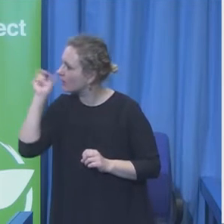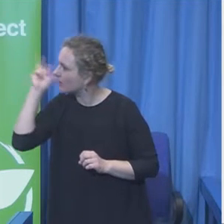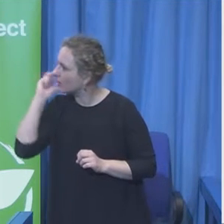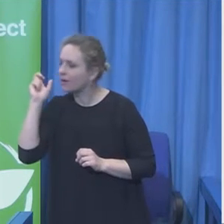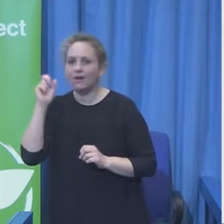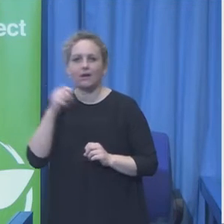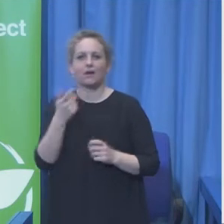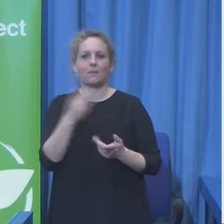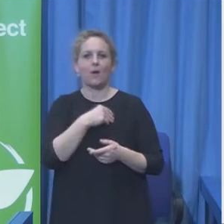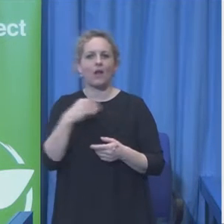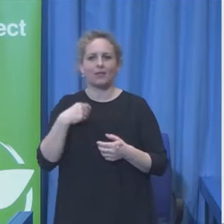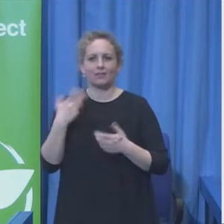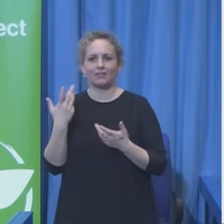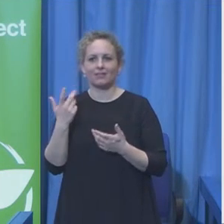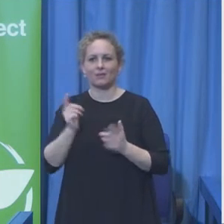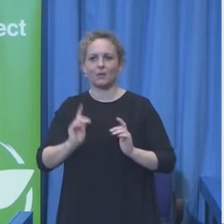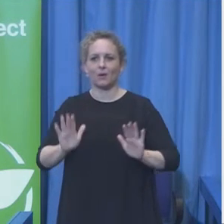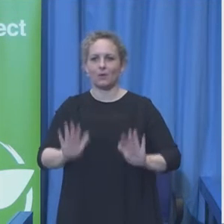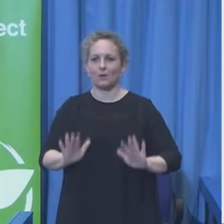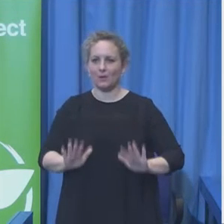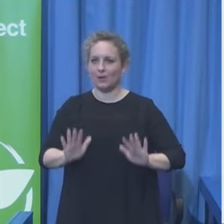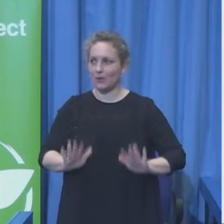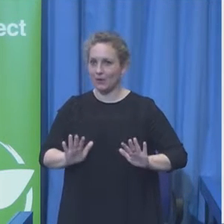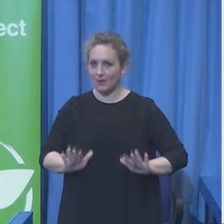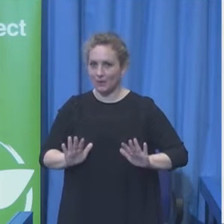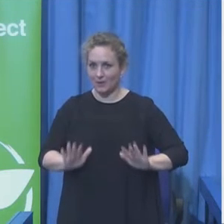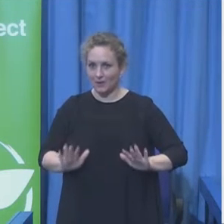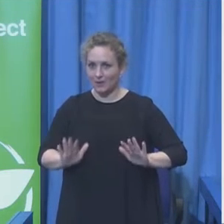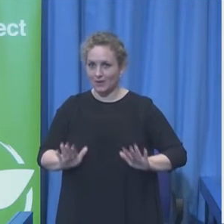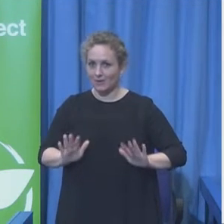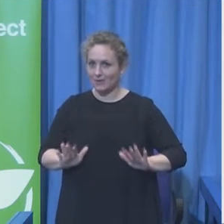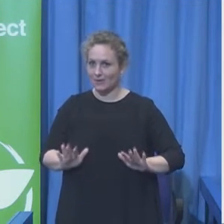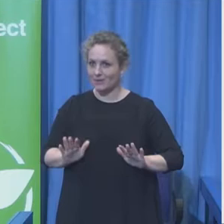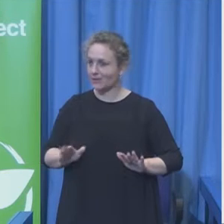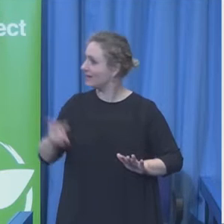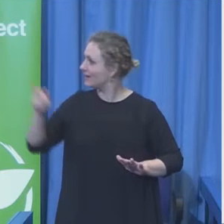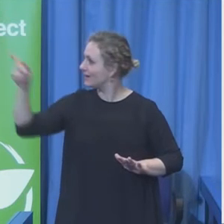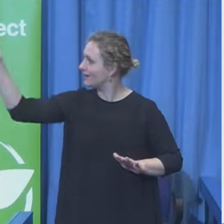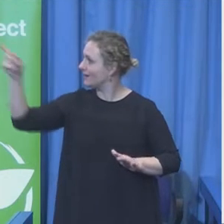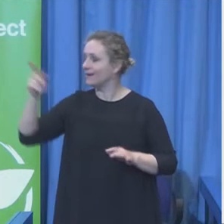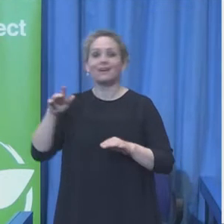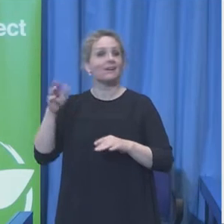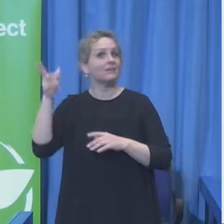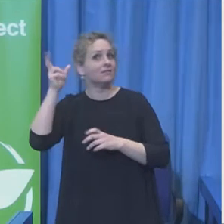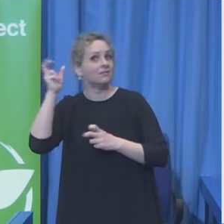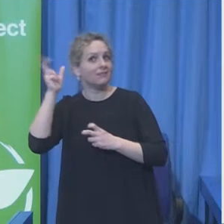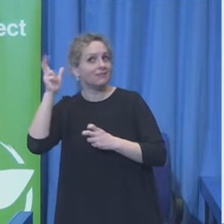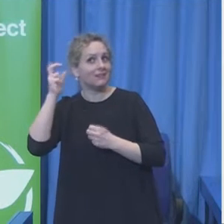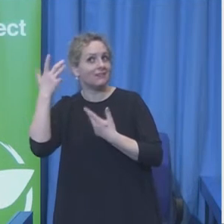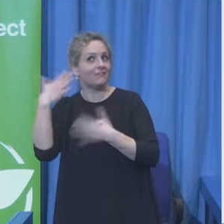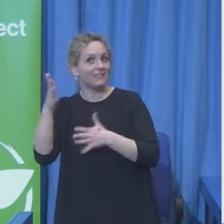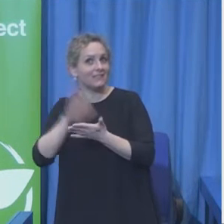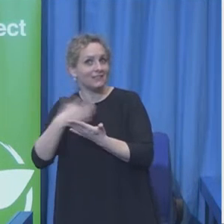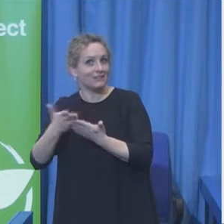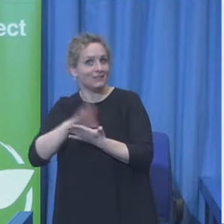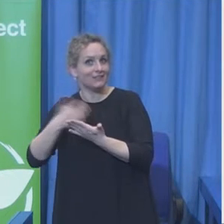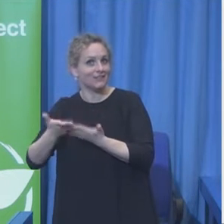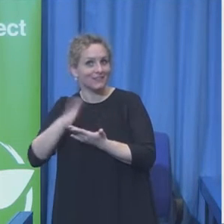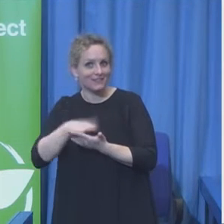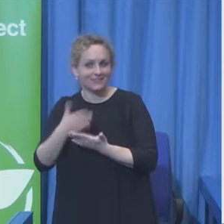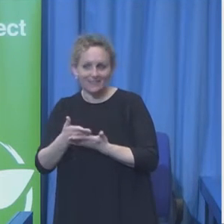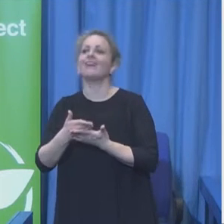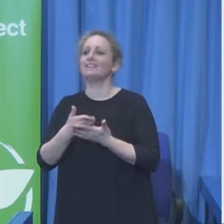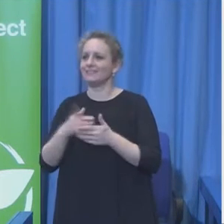bardziej skuteczny od systemu antydyskryminacyjnego, czy też odwrotnie. Dlatego warto